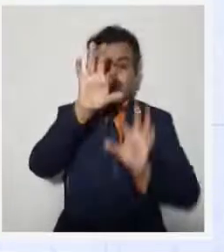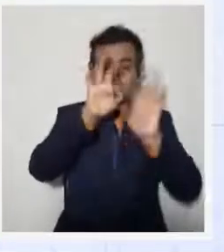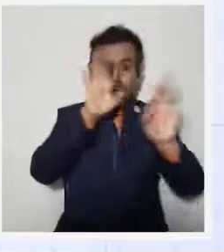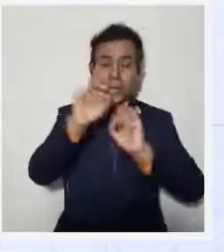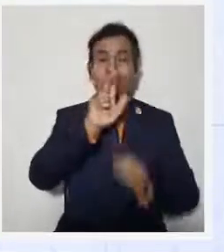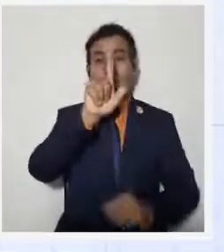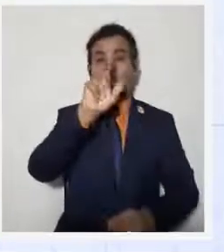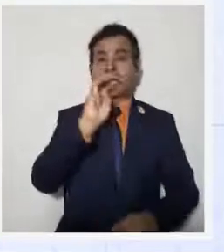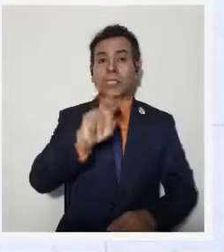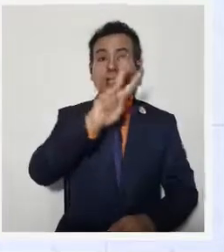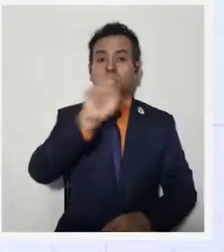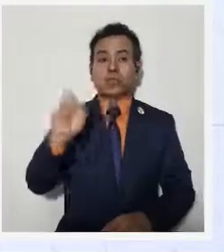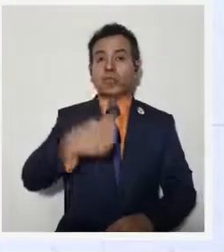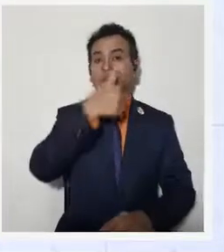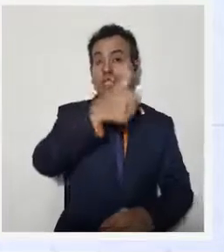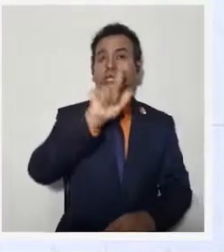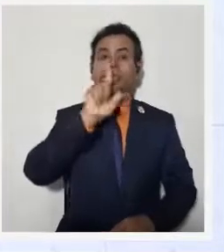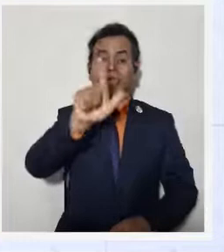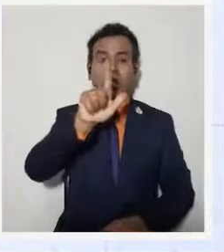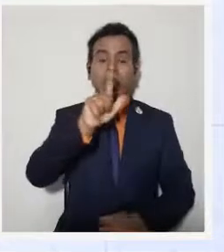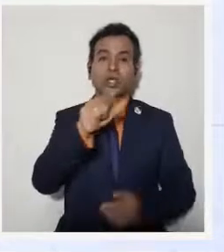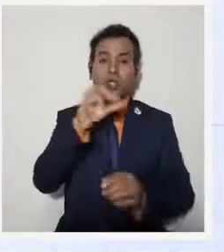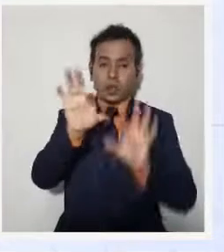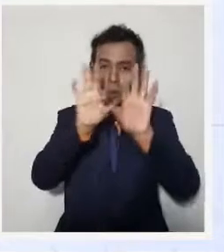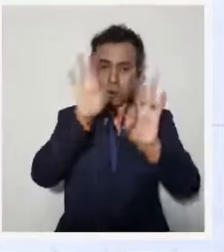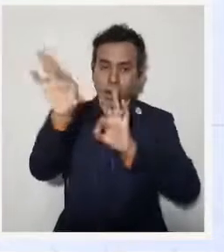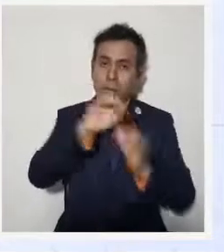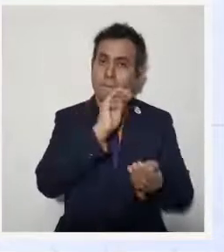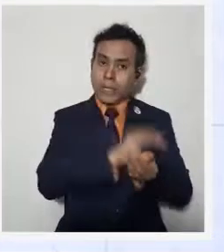আমাদের 24 ঘন্টায় নমুনা সংগ্রহ হয়েছে